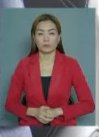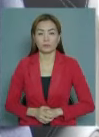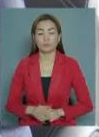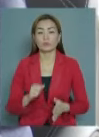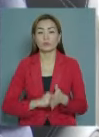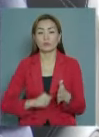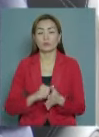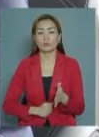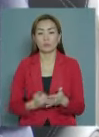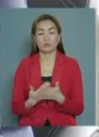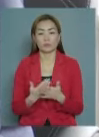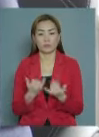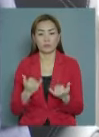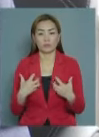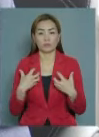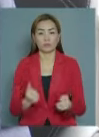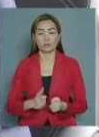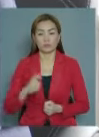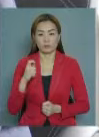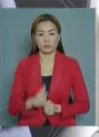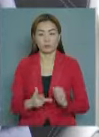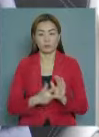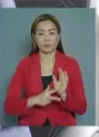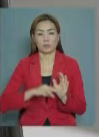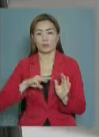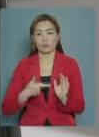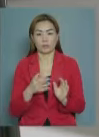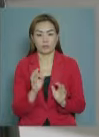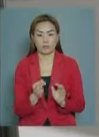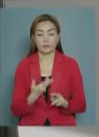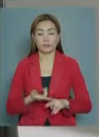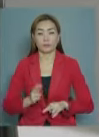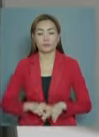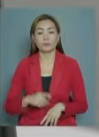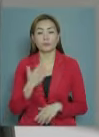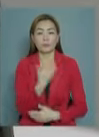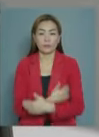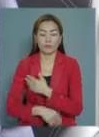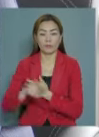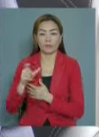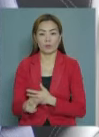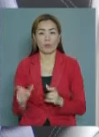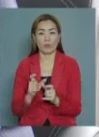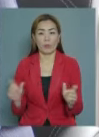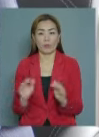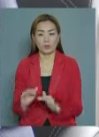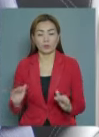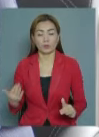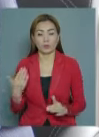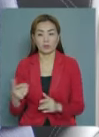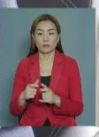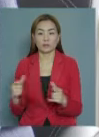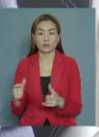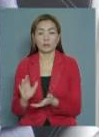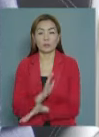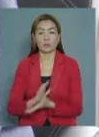Не үшін бастадық? Бізде соңғы кезде көбейіп кетті без билеттер. Қазір мына факты бар. Балдар оқушылар сатып жібереді